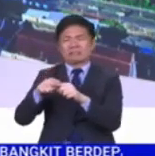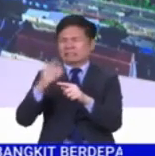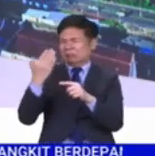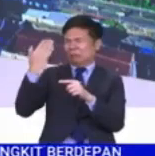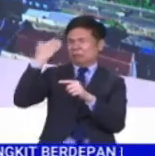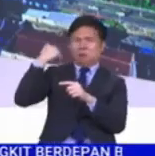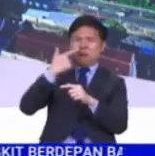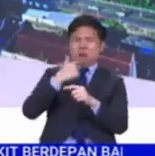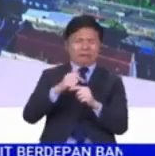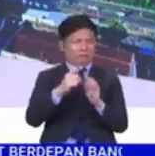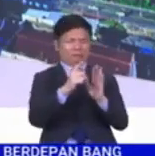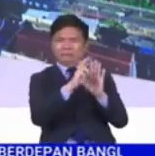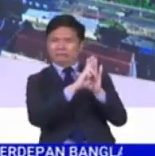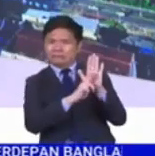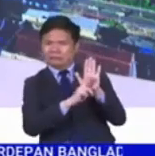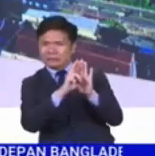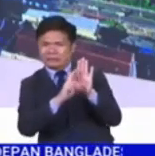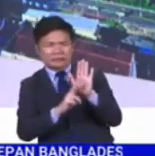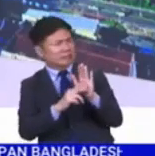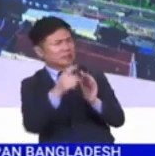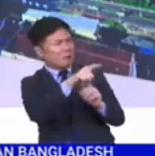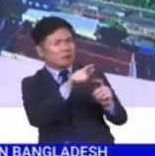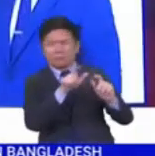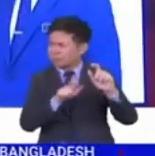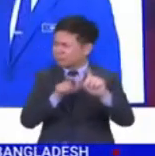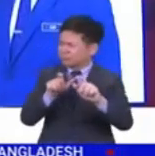lama yang menyulitkan pelabur.